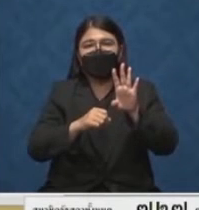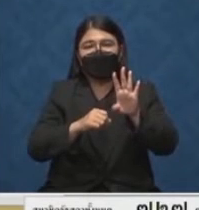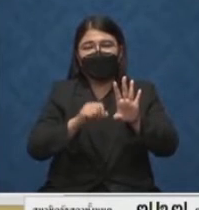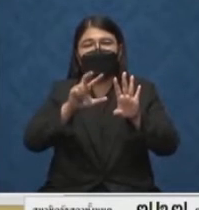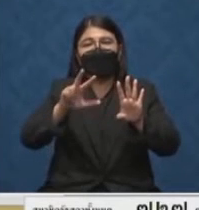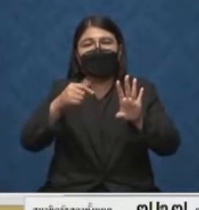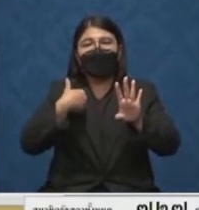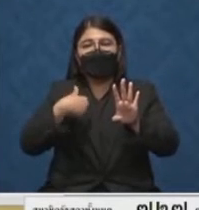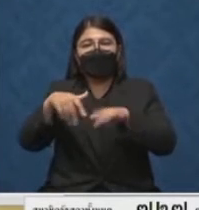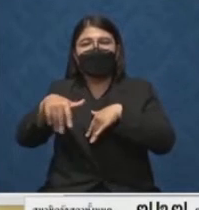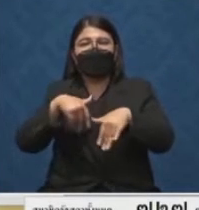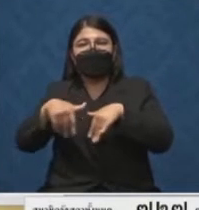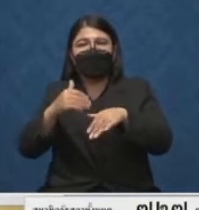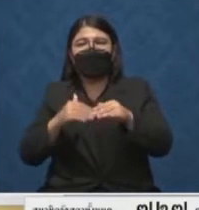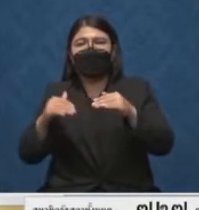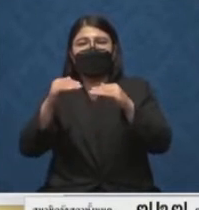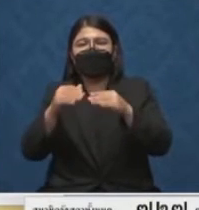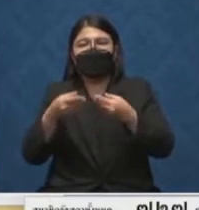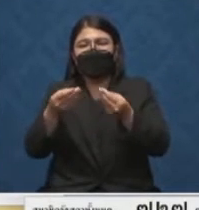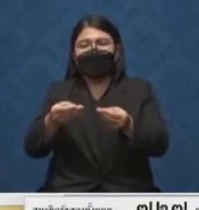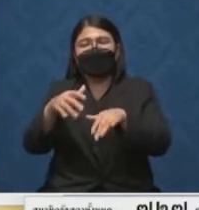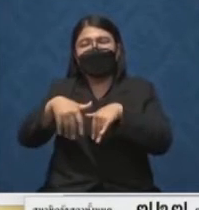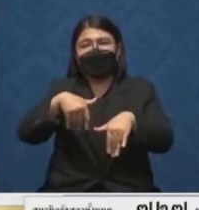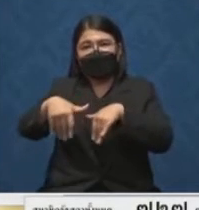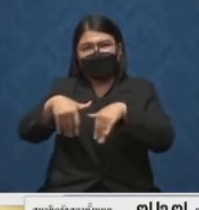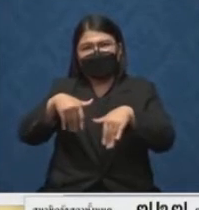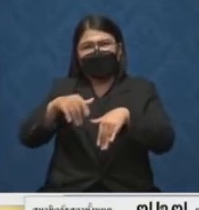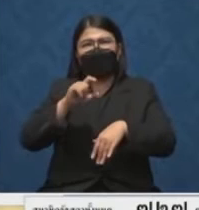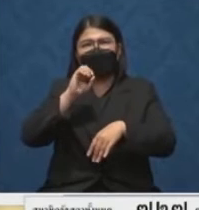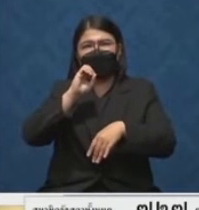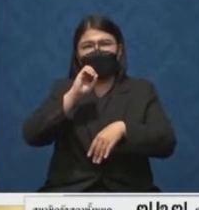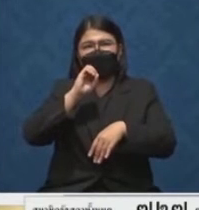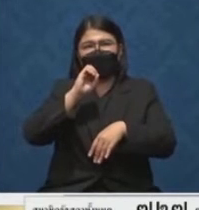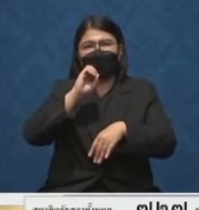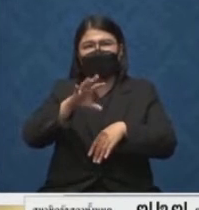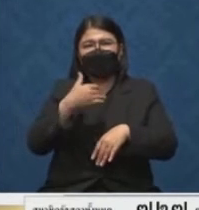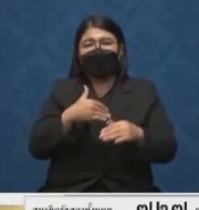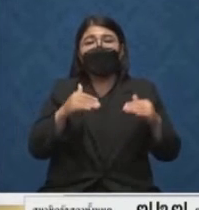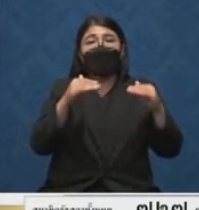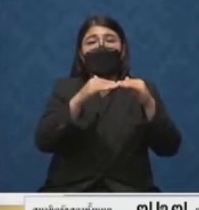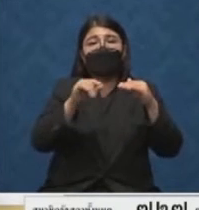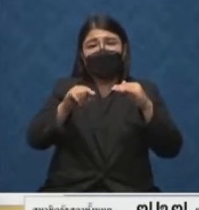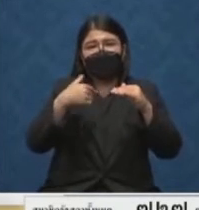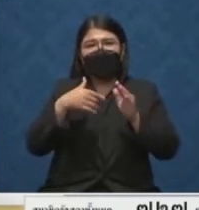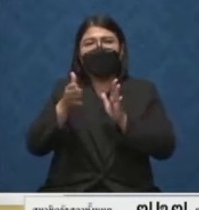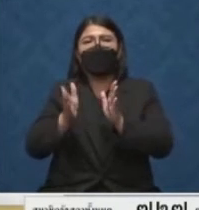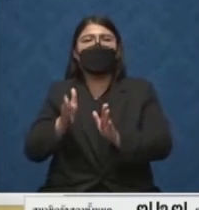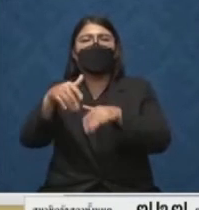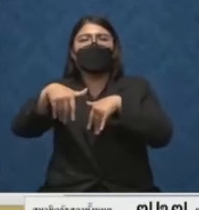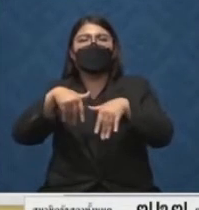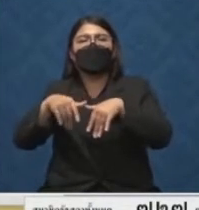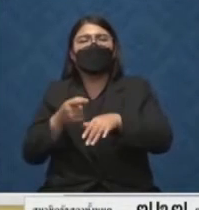นเป็ของเขามาแต่เดิม